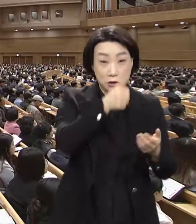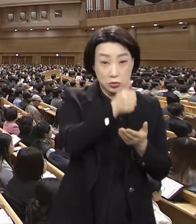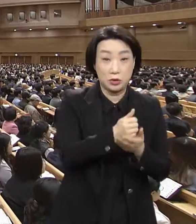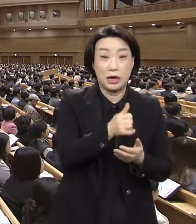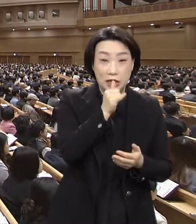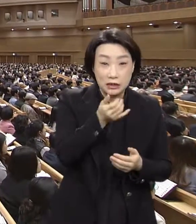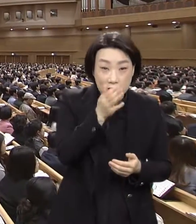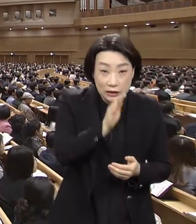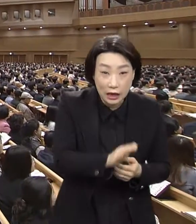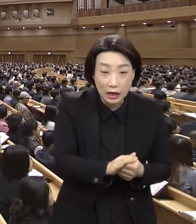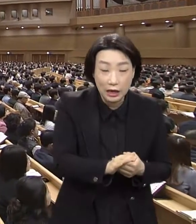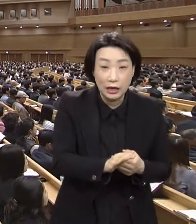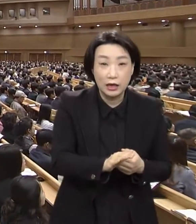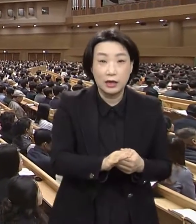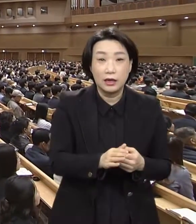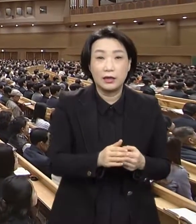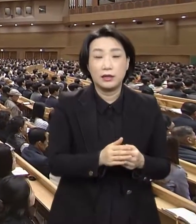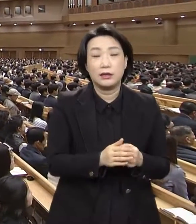있는데